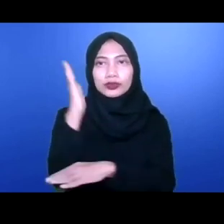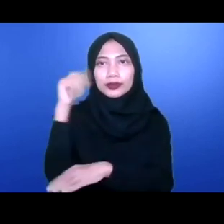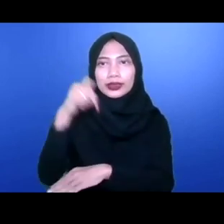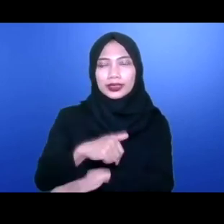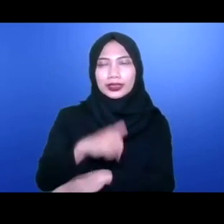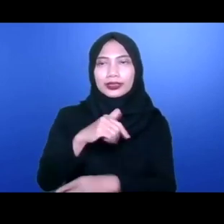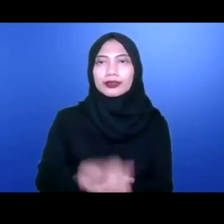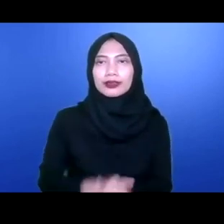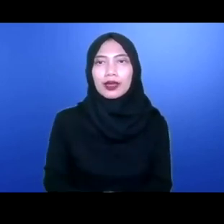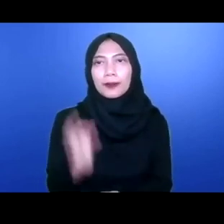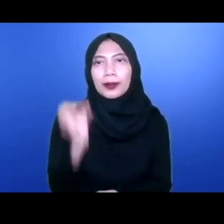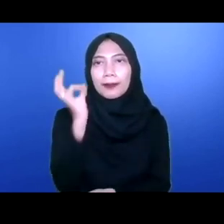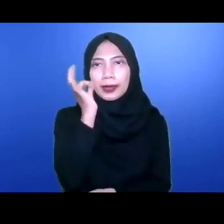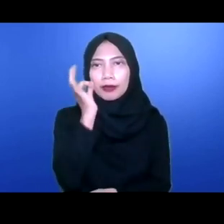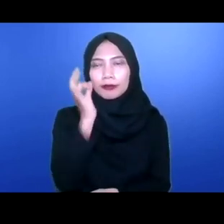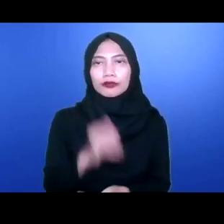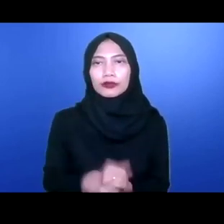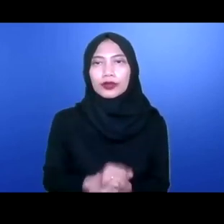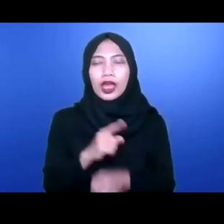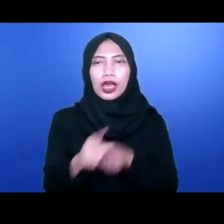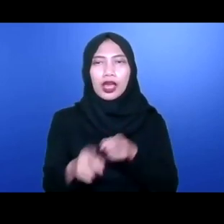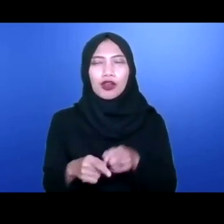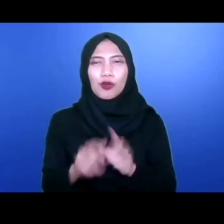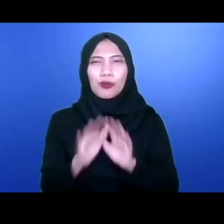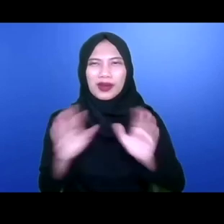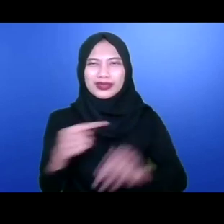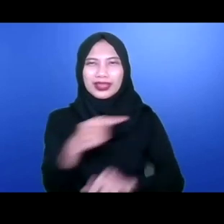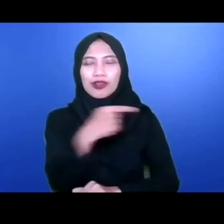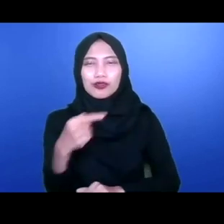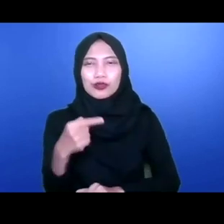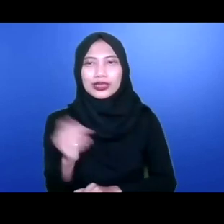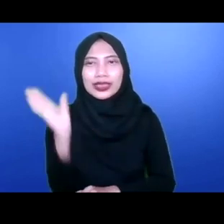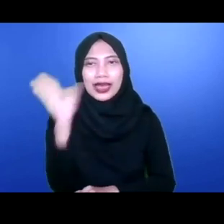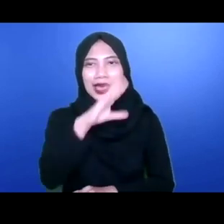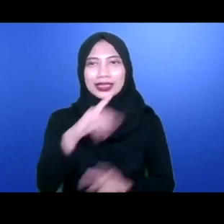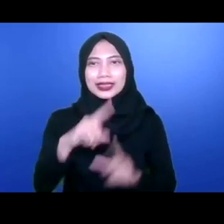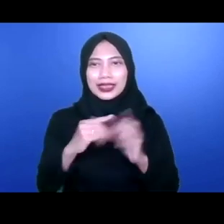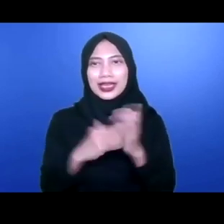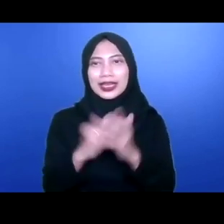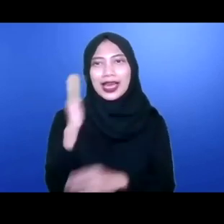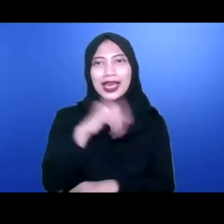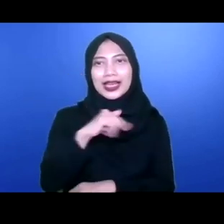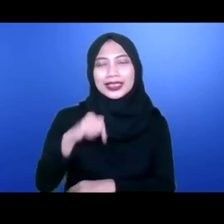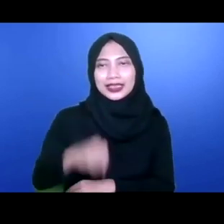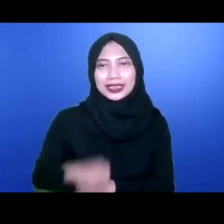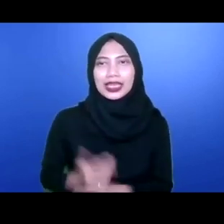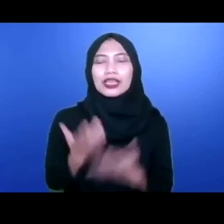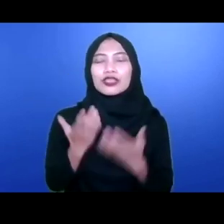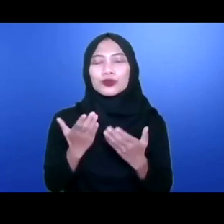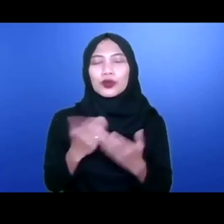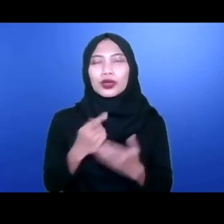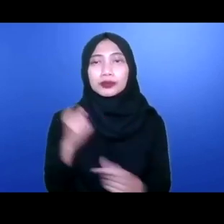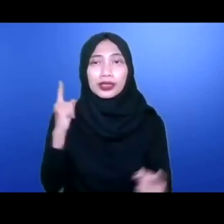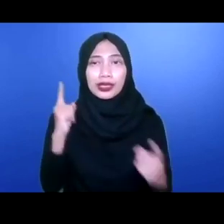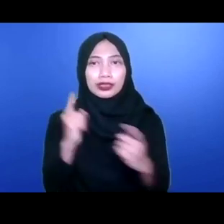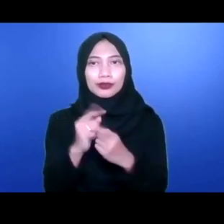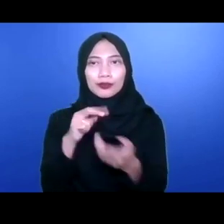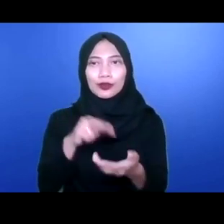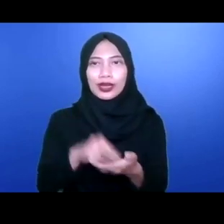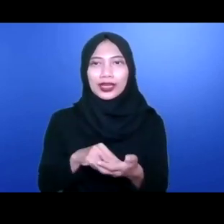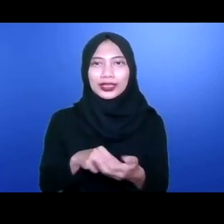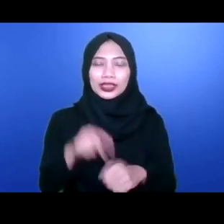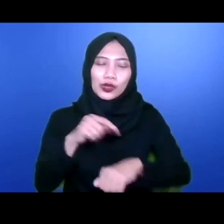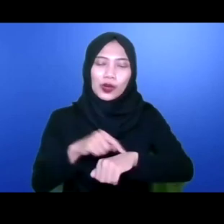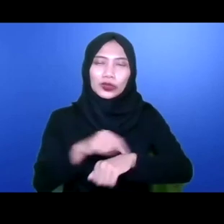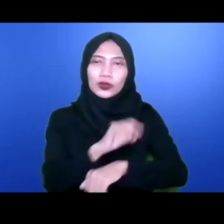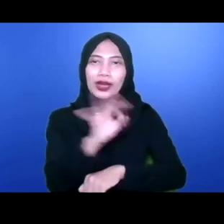juga mohon maaf apabila ada kekurangan dalam pelaksanaan acara hari ini. Semoga kita dapat berjumpa kembali di lain kesempatan.